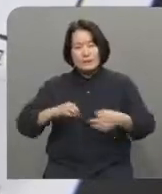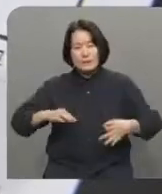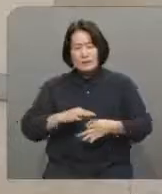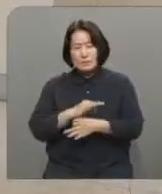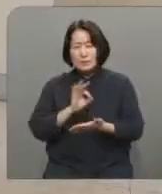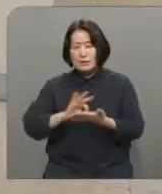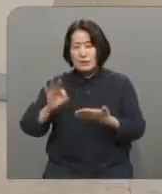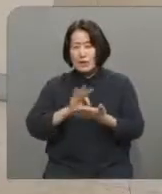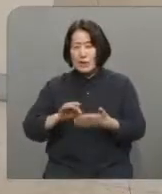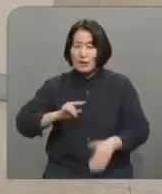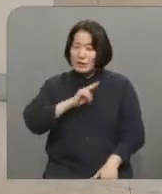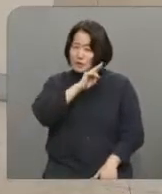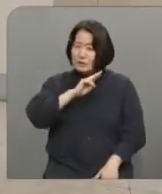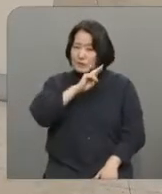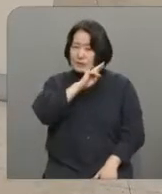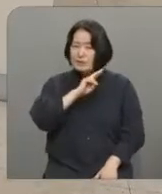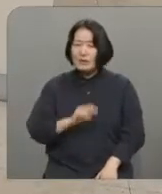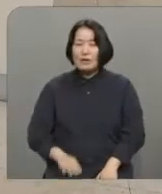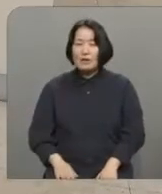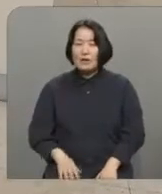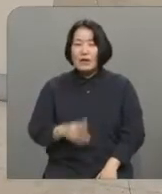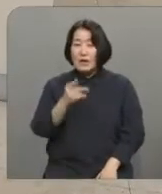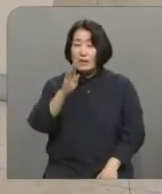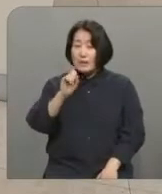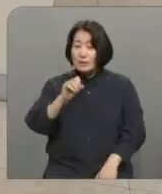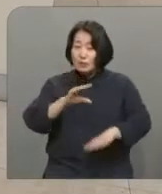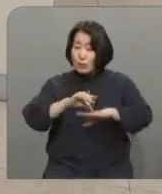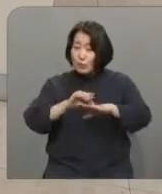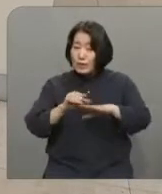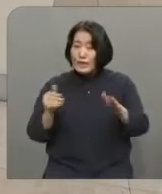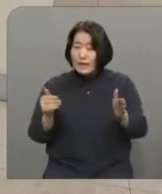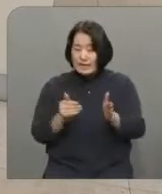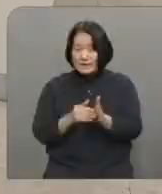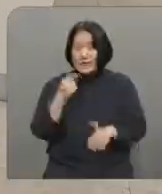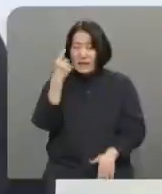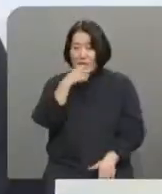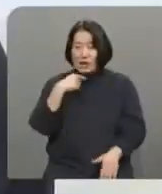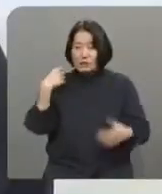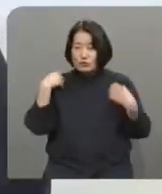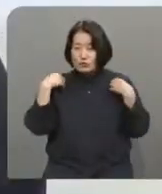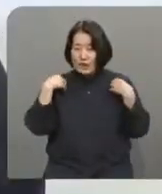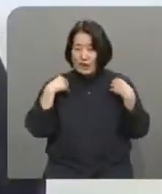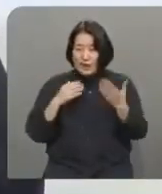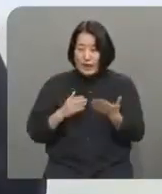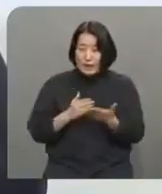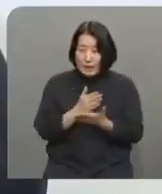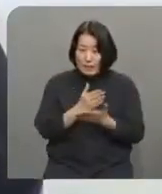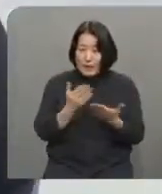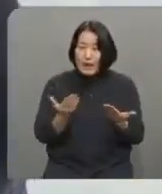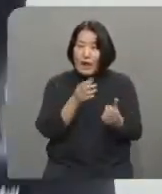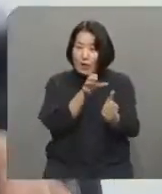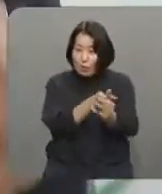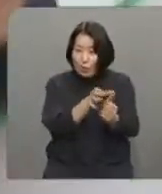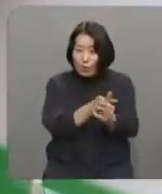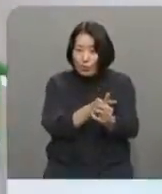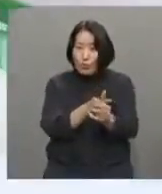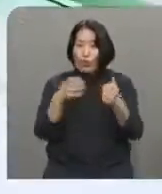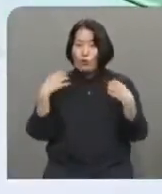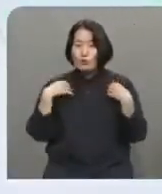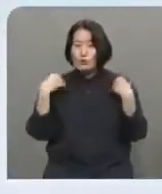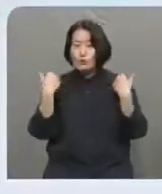의심됩니다. 그런데도 KBS가 이를 보도할 때까지 양국의 담당 부서는 물론 감사부서나